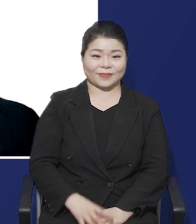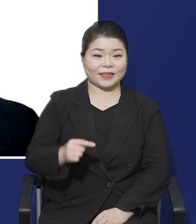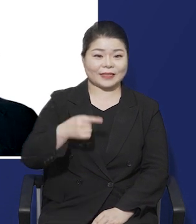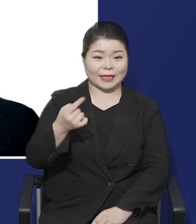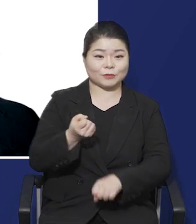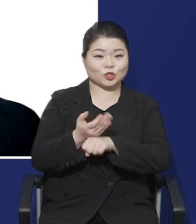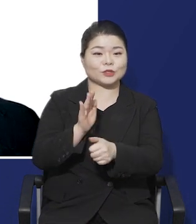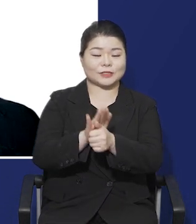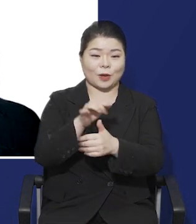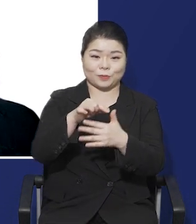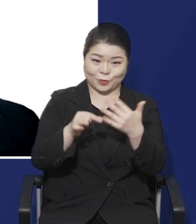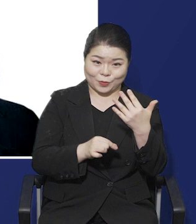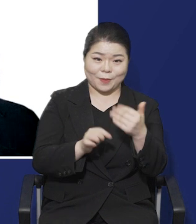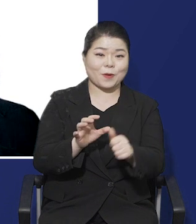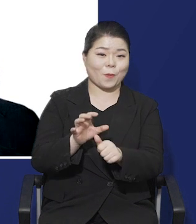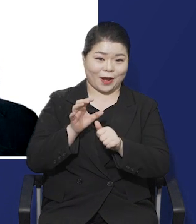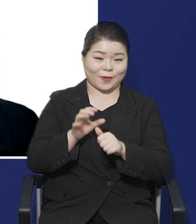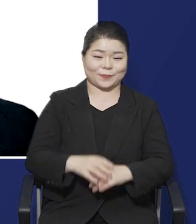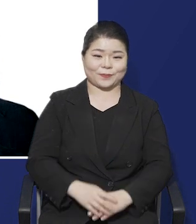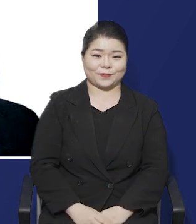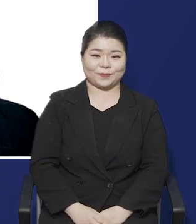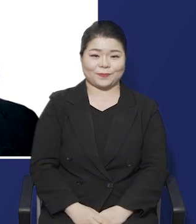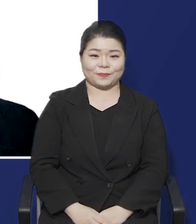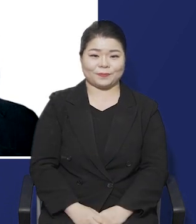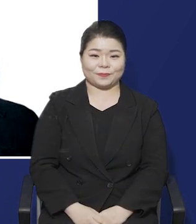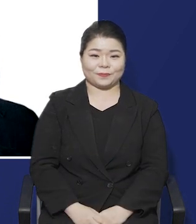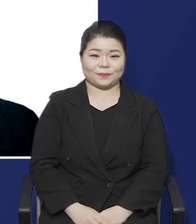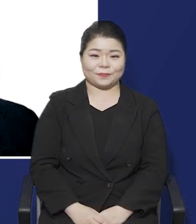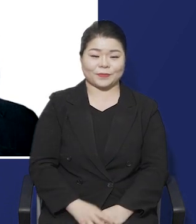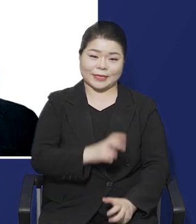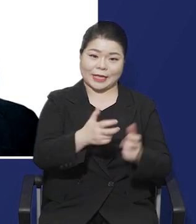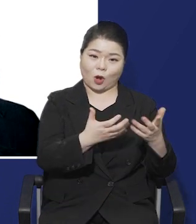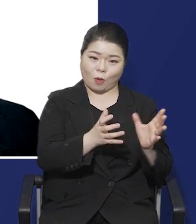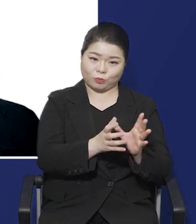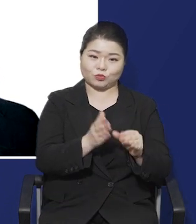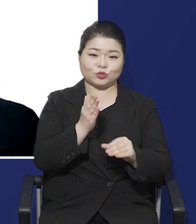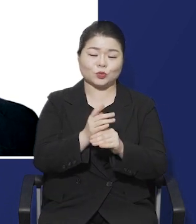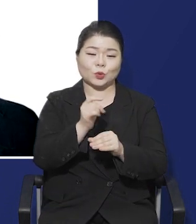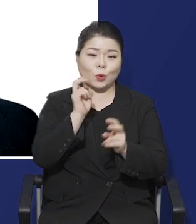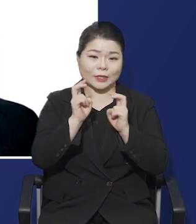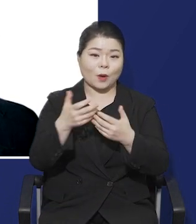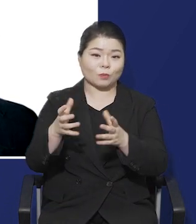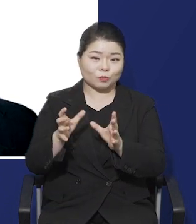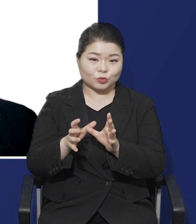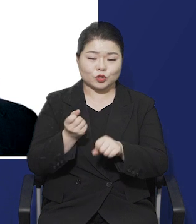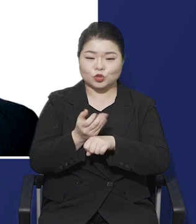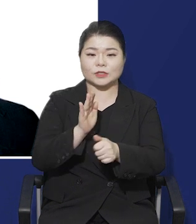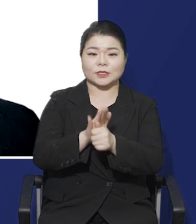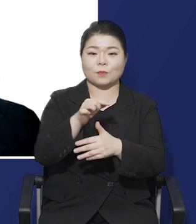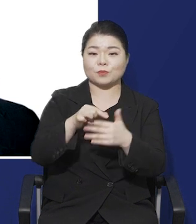다음은 수출 지원 프로그램을 활용하는 겁니다. 산업부나 중기부 등 정부에서는 수출 지원